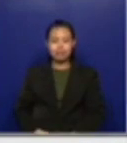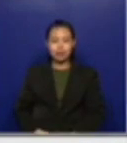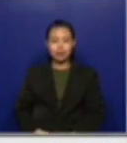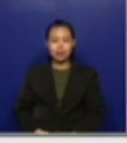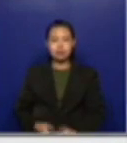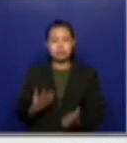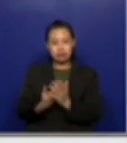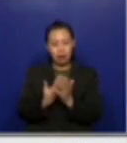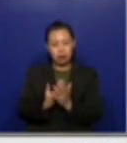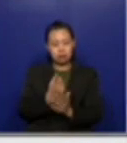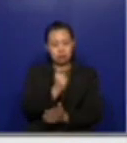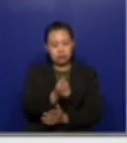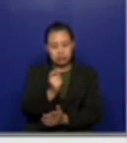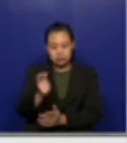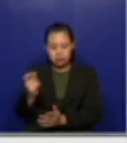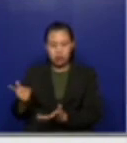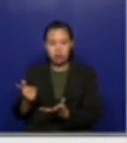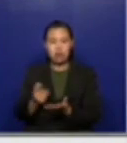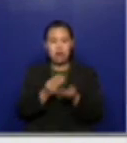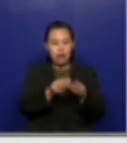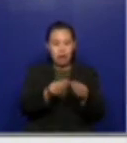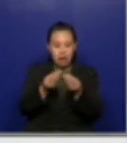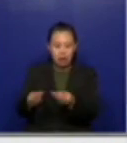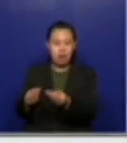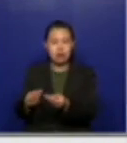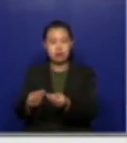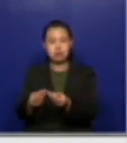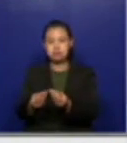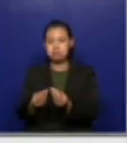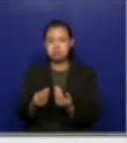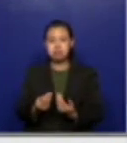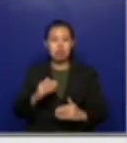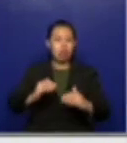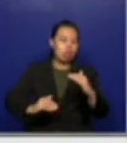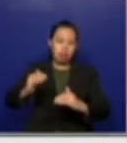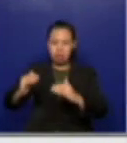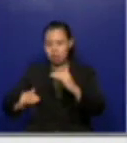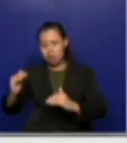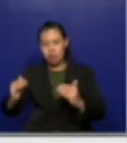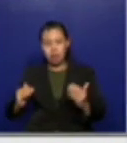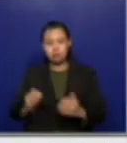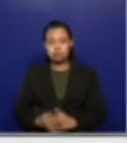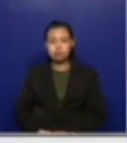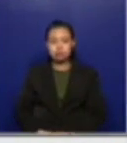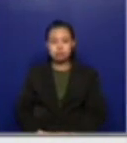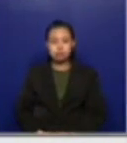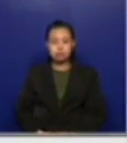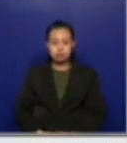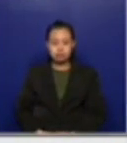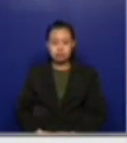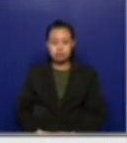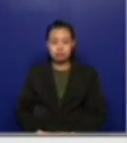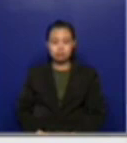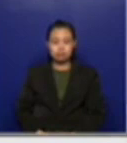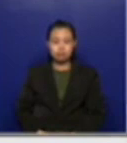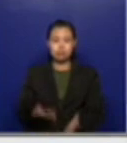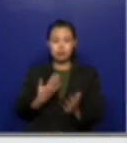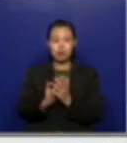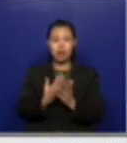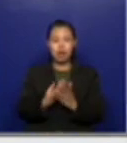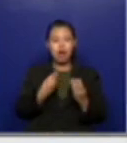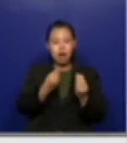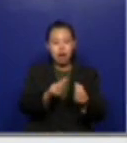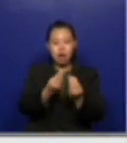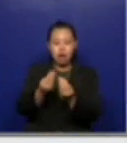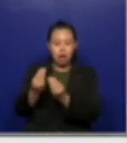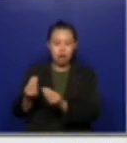ำตำน้ำพริกยังละลายมหาสมุทรเลยนะฮะอะไรรู้ไหมครับท่านประธานครับการแจกเนี่ยเพื่อนสมาชิกอภิปร